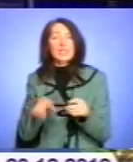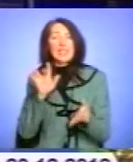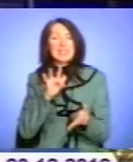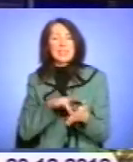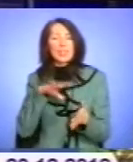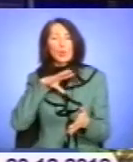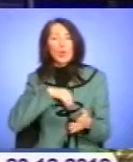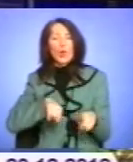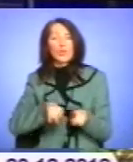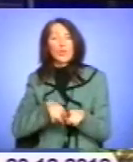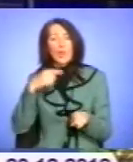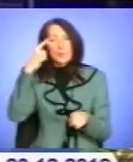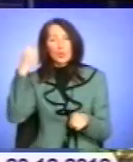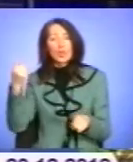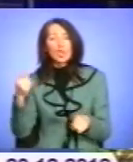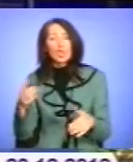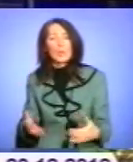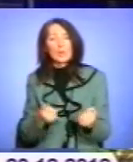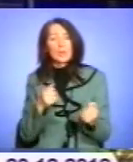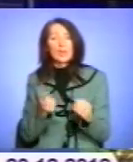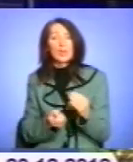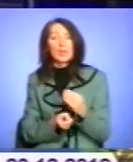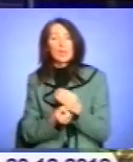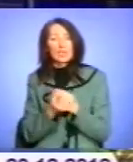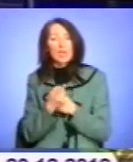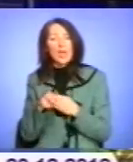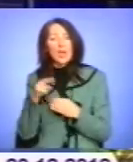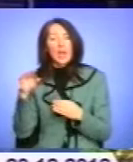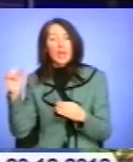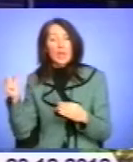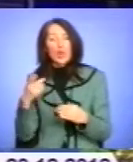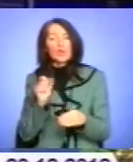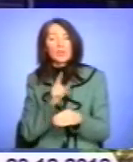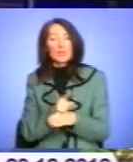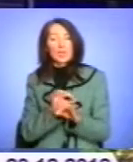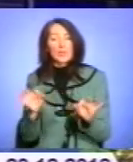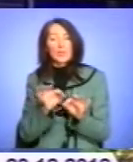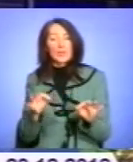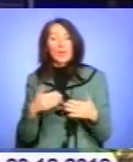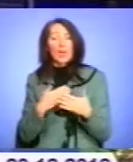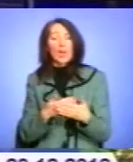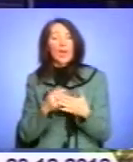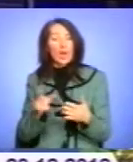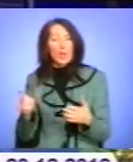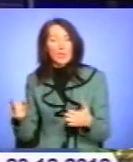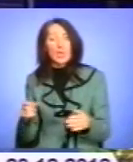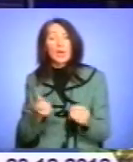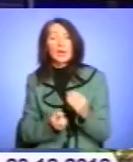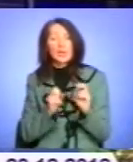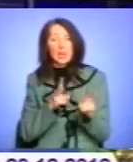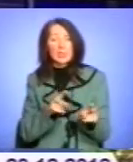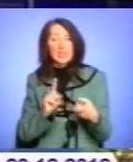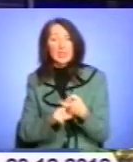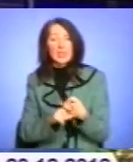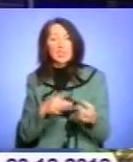та психологічної підтримки «Джерела». Його завдання – розповісти громадськості про ризики зараження туберкульозом. Проєкт щойно завершився,